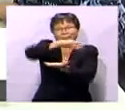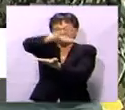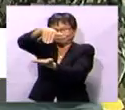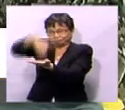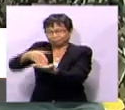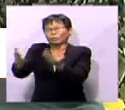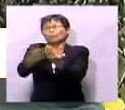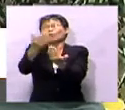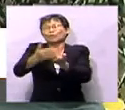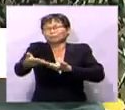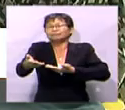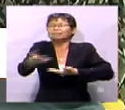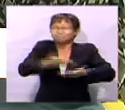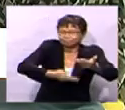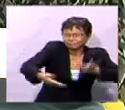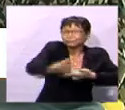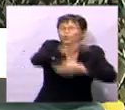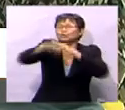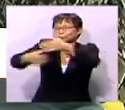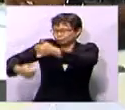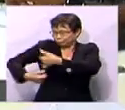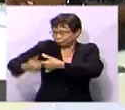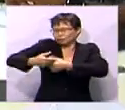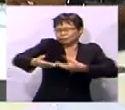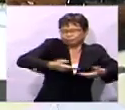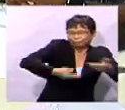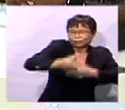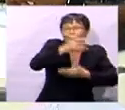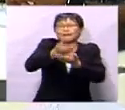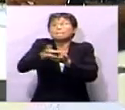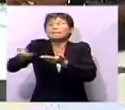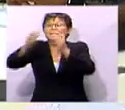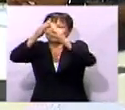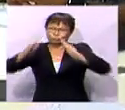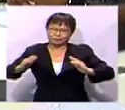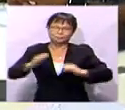sebagai pemudah cara kepada semua anggota dalam urusan pemilikan rumah.